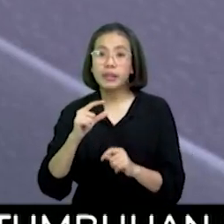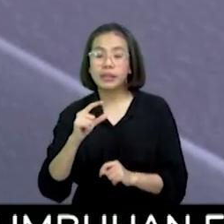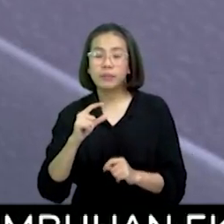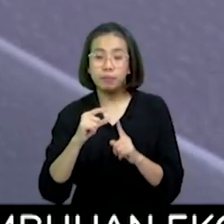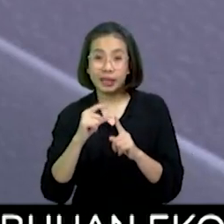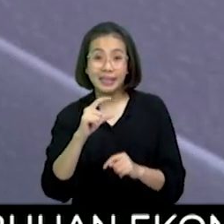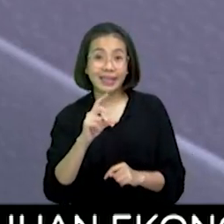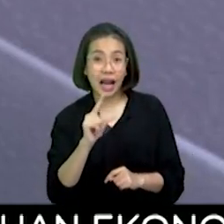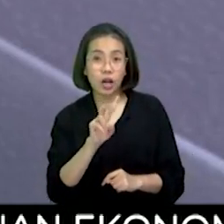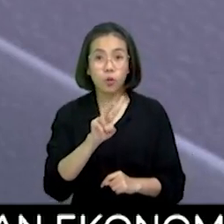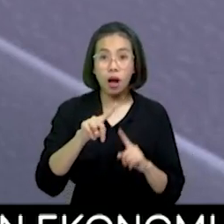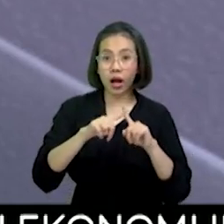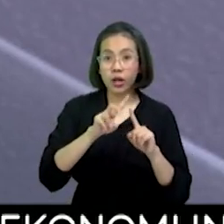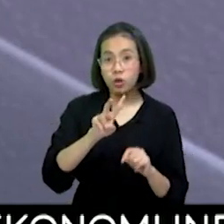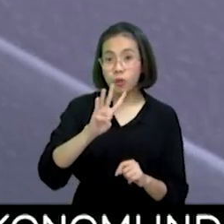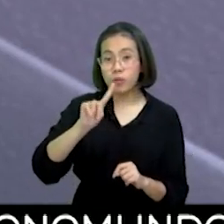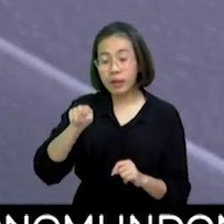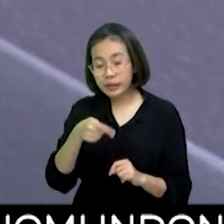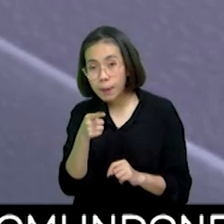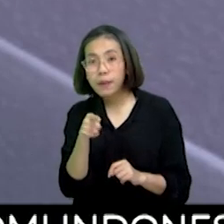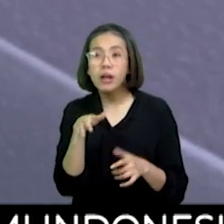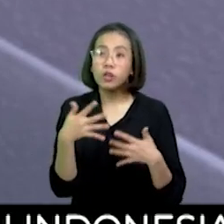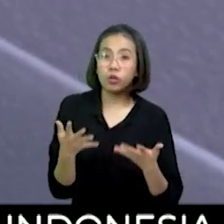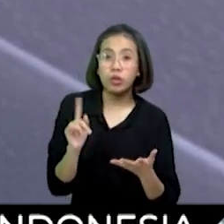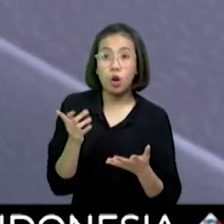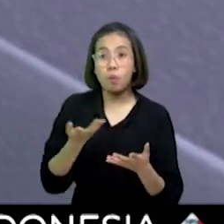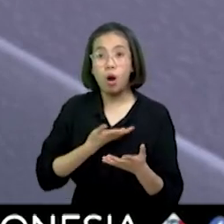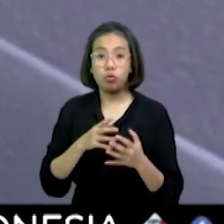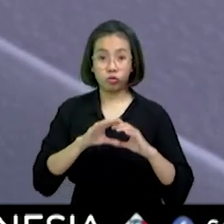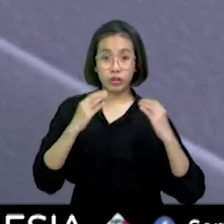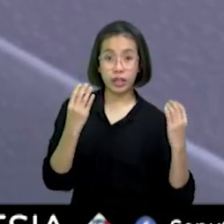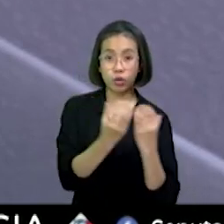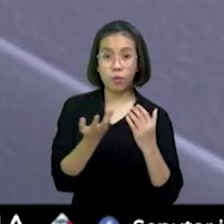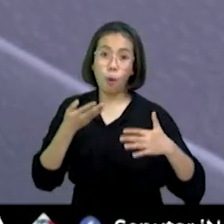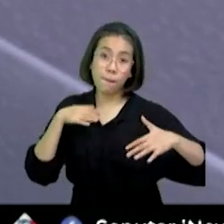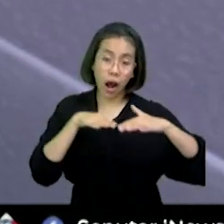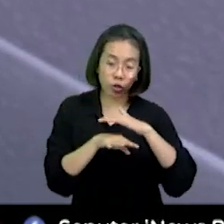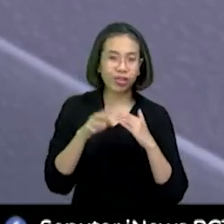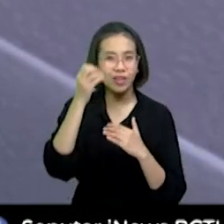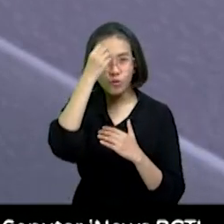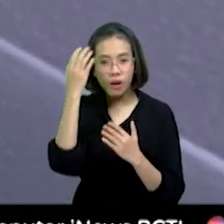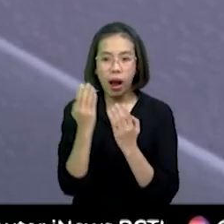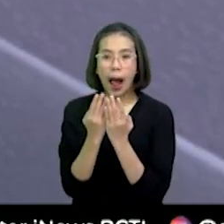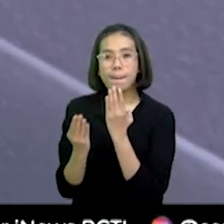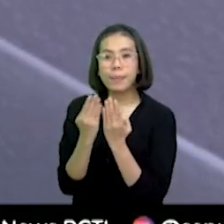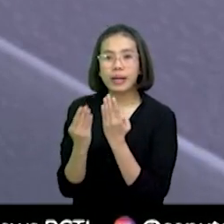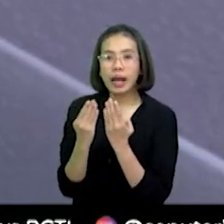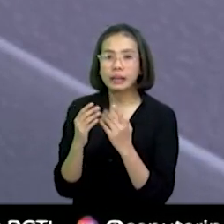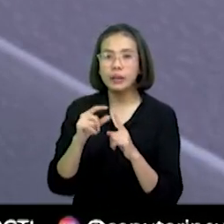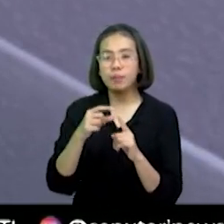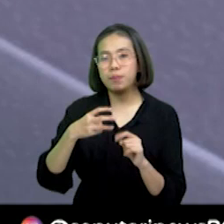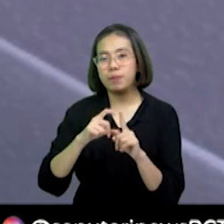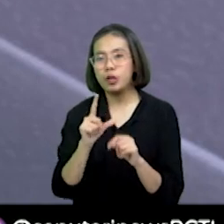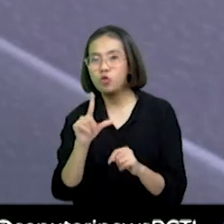jam. Untuk memasuki arena balap sirkuit Mandalika ini, Anda juga harus menunjukkan aplikasi Peduli Lindungi serta melakukan